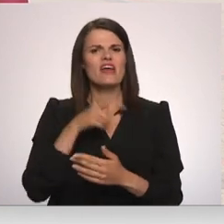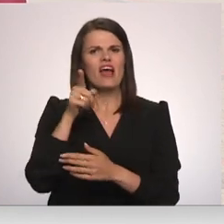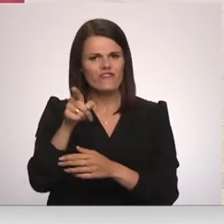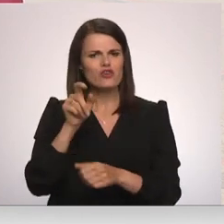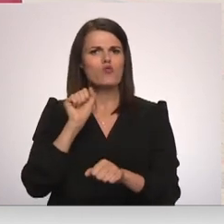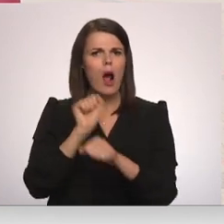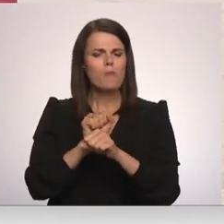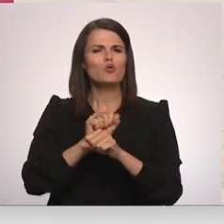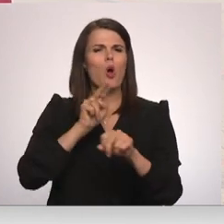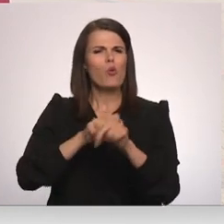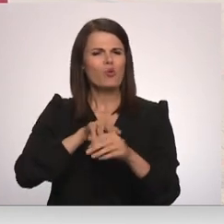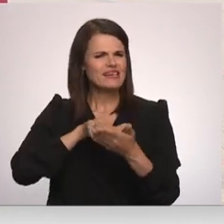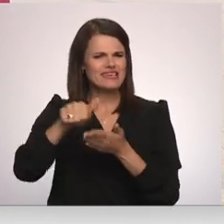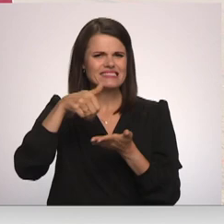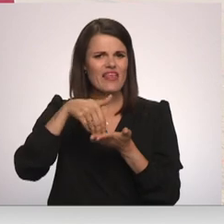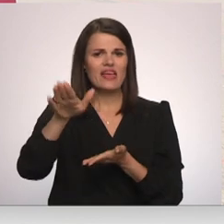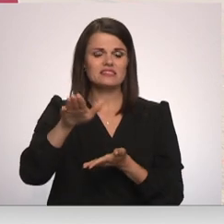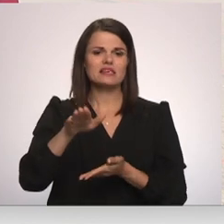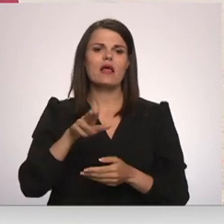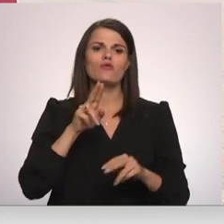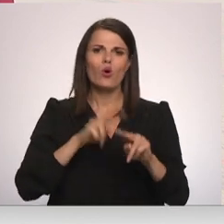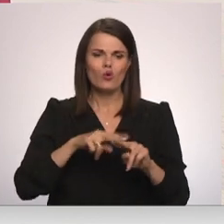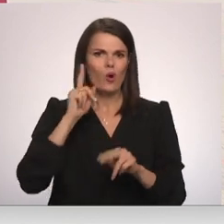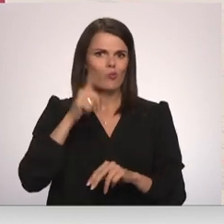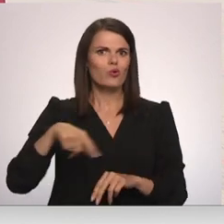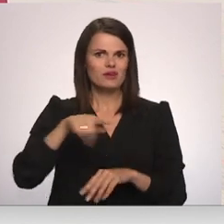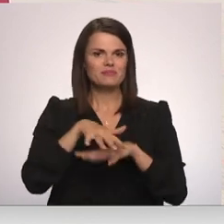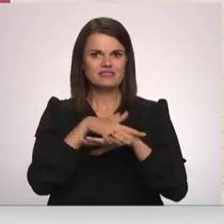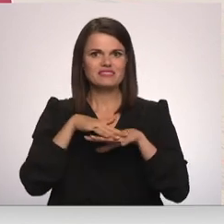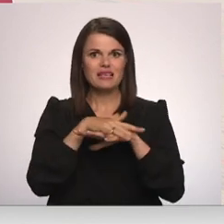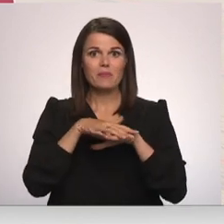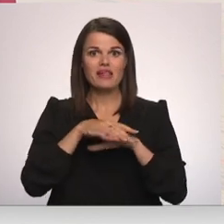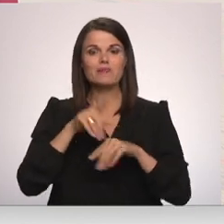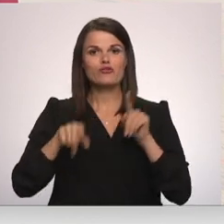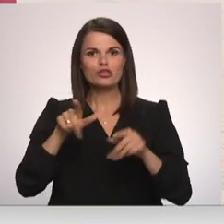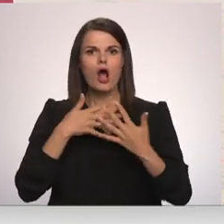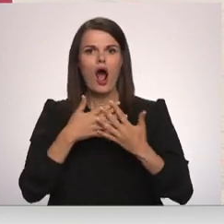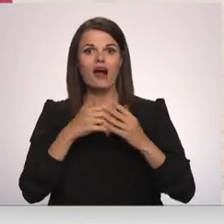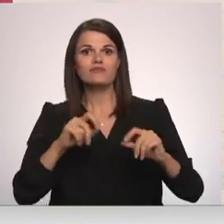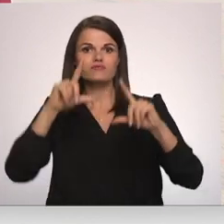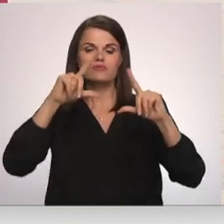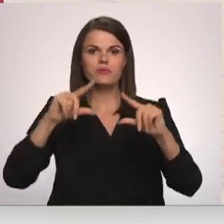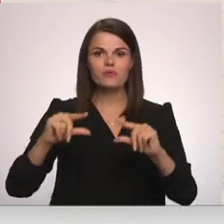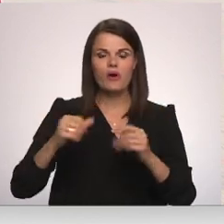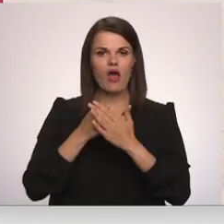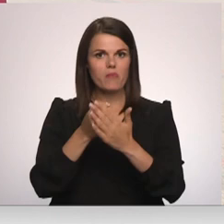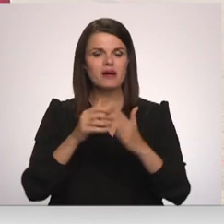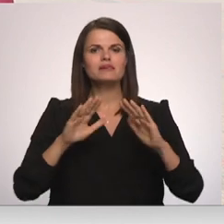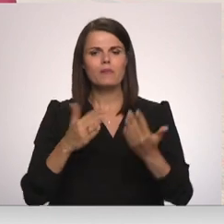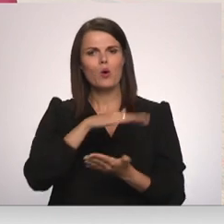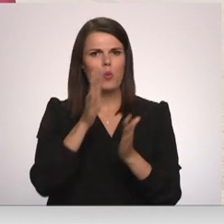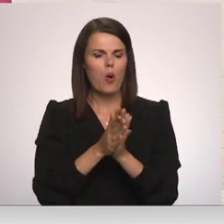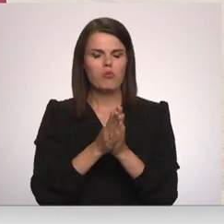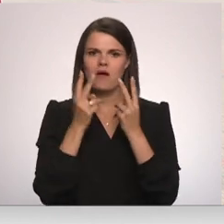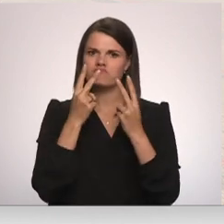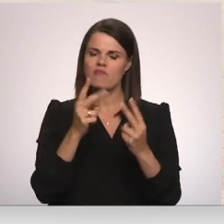jāiznīcina. Latvijas pozīcija nav maināma, bet, protams, sabiedrībā ir brīži, kad atbalsts ir aktīvāks vai mazāk aktīvs, bet kopumā Latvijas palīdzība